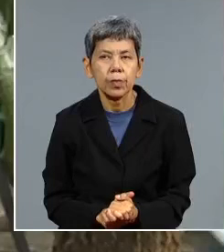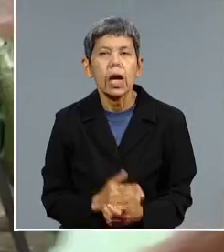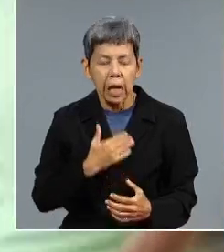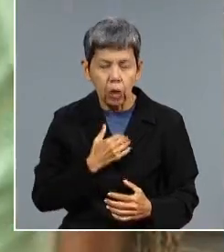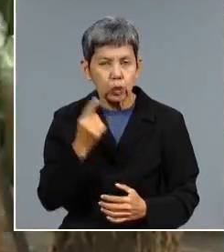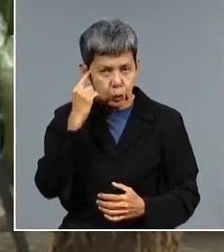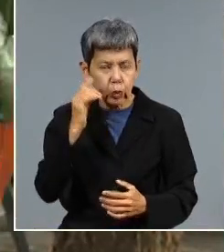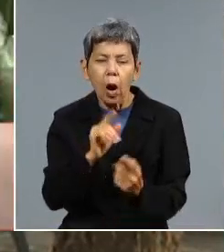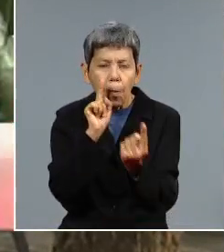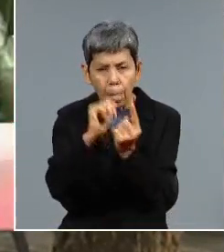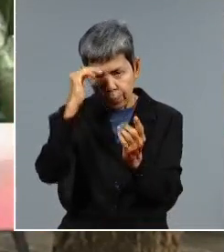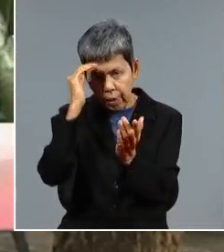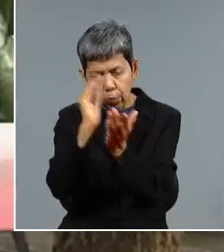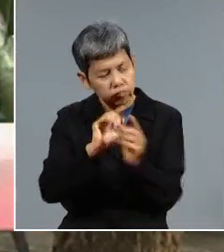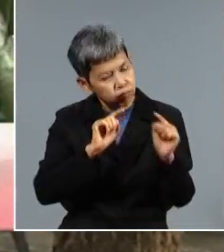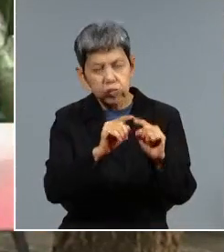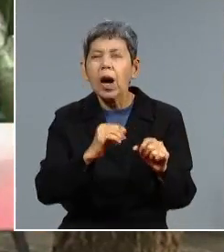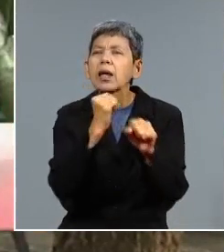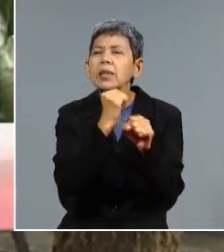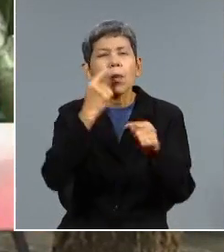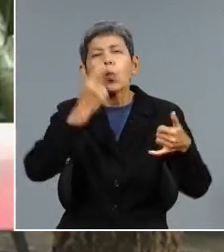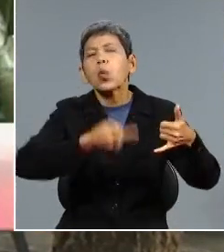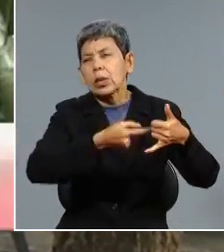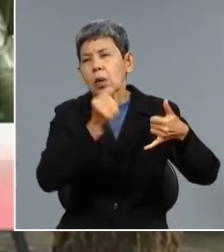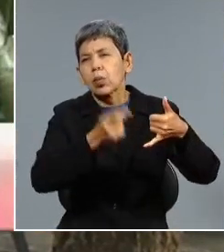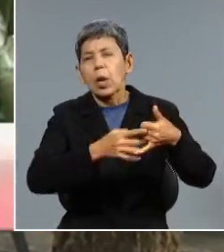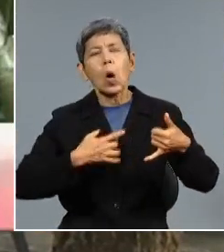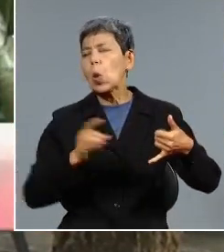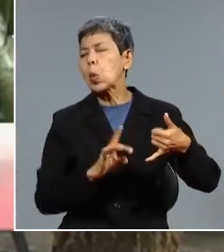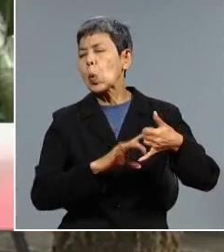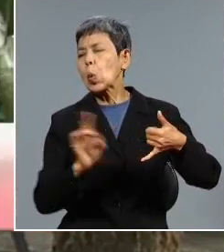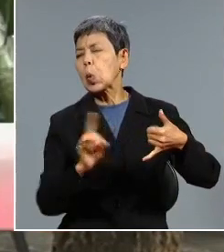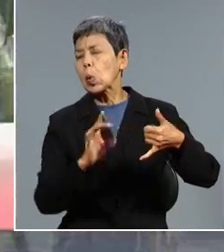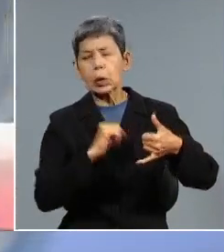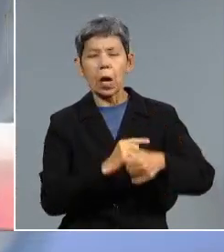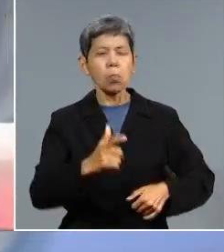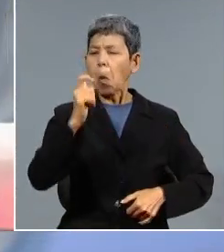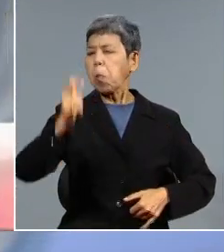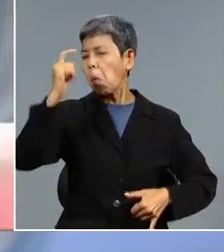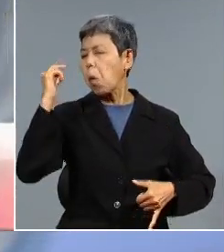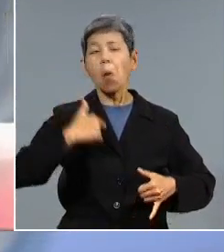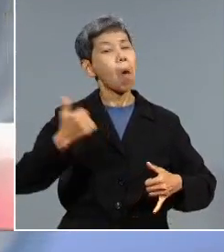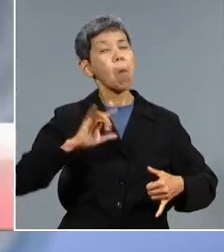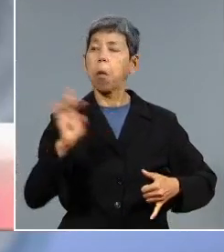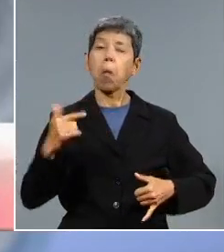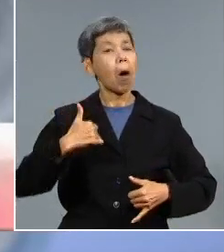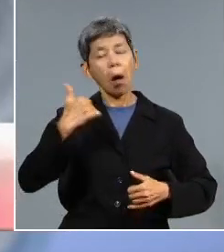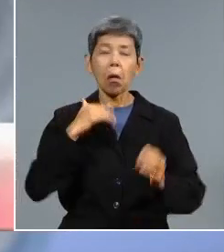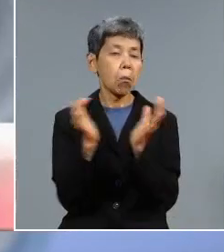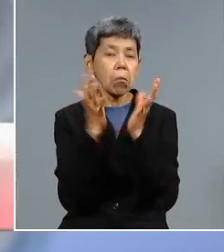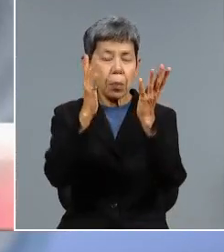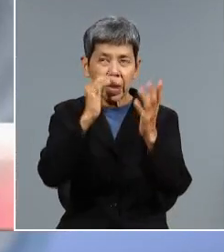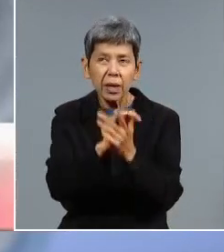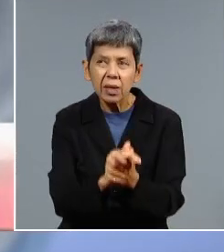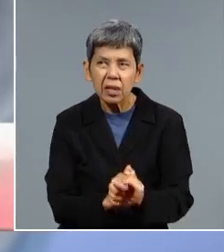แล้วเราต้องมอบตัวสู้คดีตามแบบที่เขาเคยทำมาคือเขาเคยทำก็หนูนี่ไม่ได้จ่ายเขารอบมันทุกคดีไงเขาคงไม่